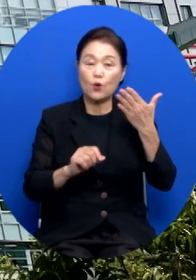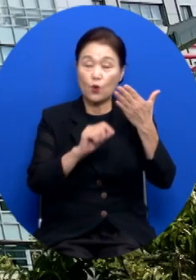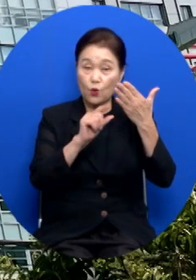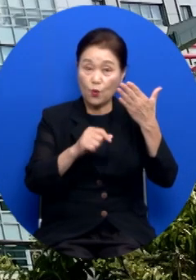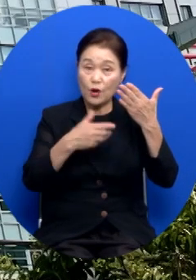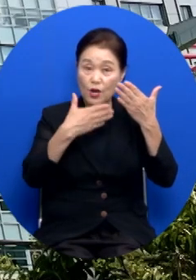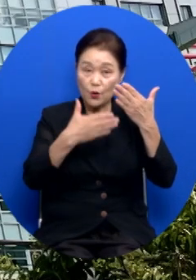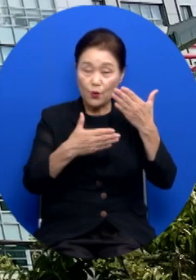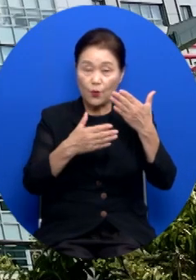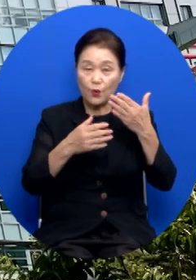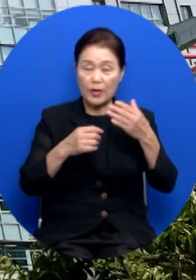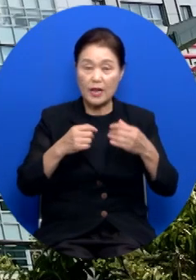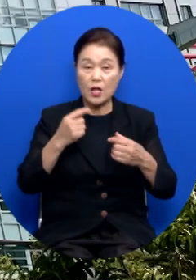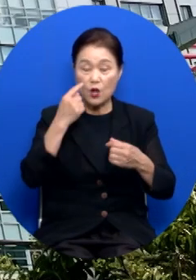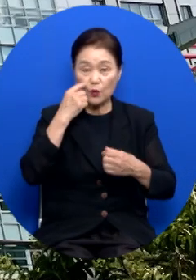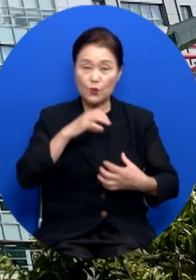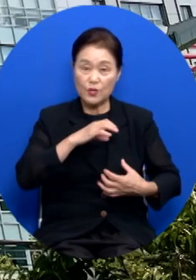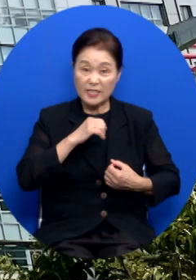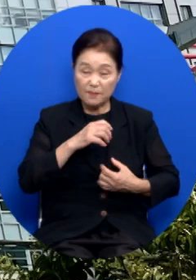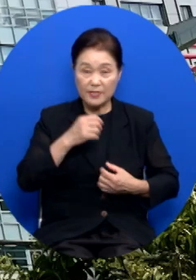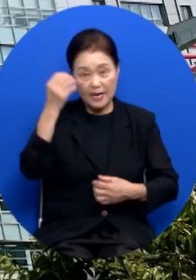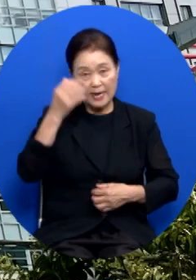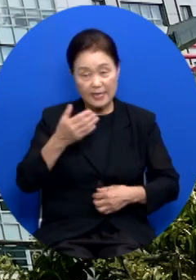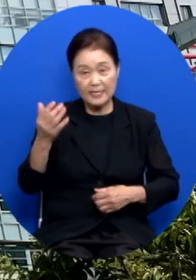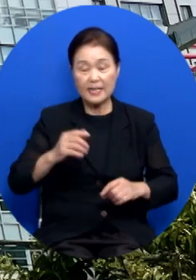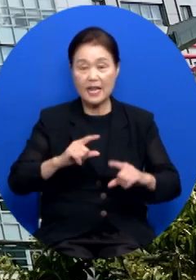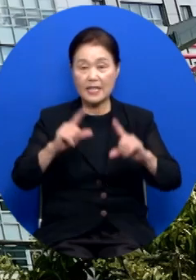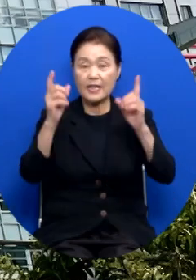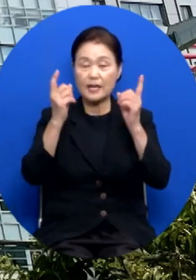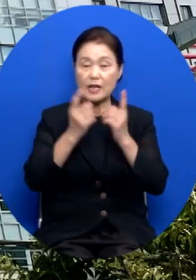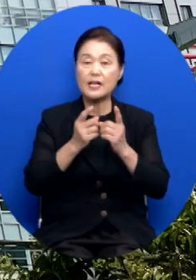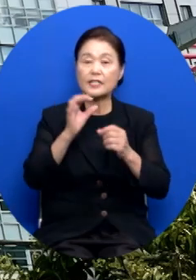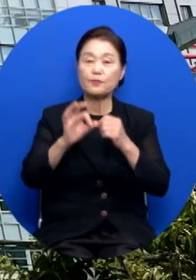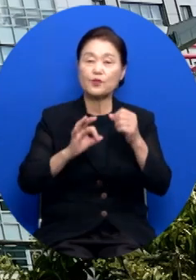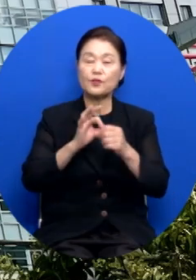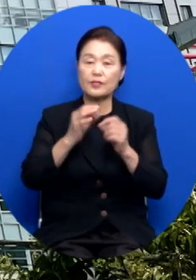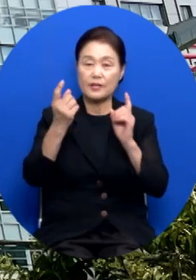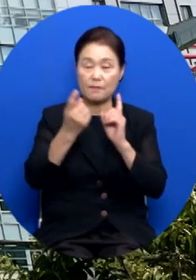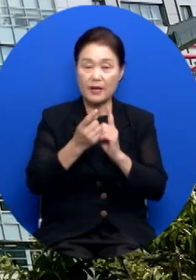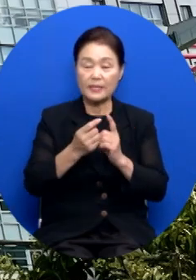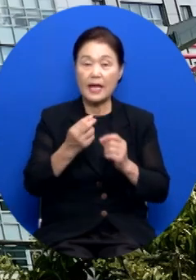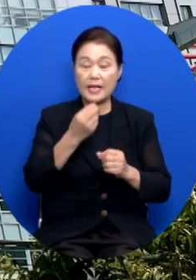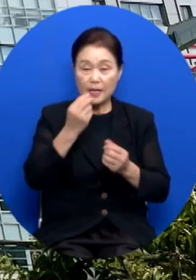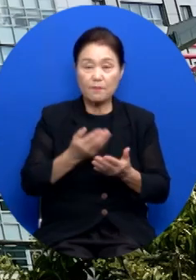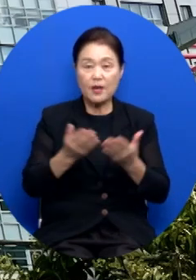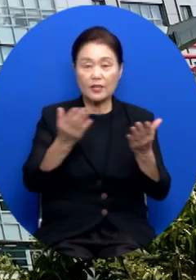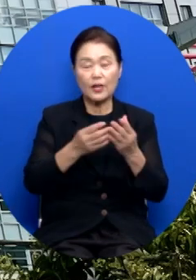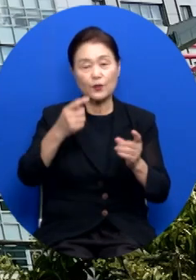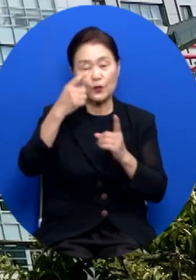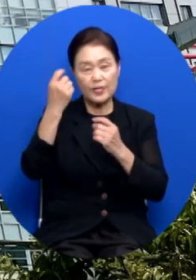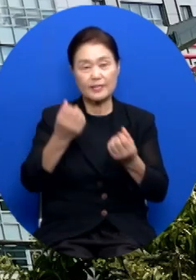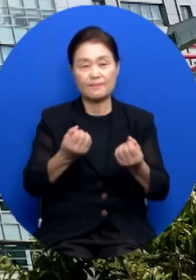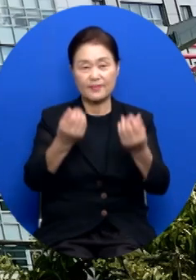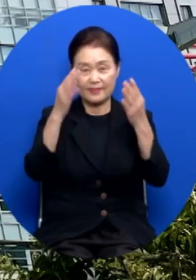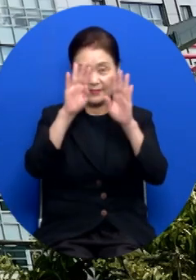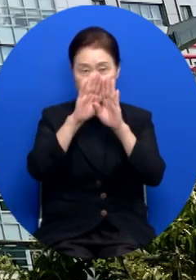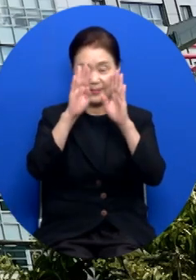날 10주년을 맞아 사랑의 장기기증 운동본부와 생명 나눔 나누고 더하는 사랑 기념식을